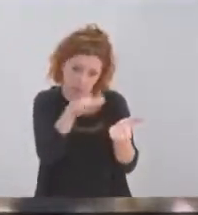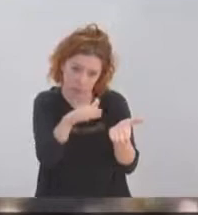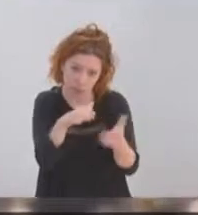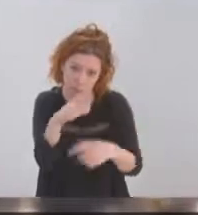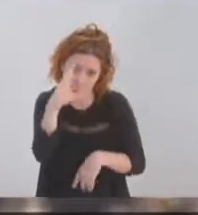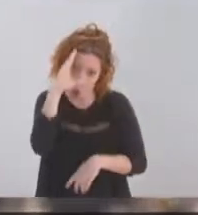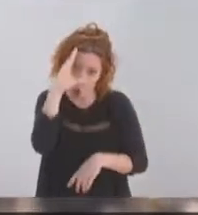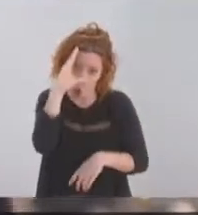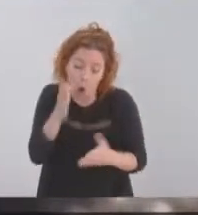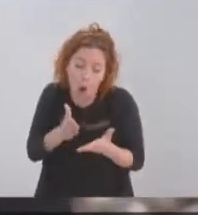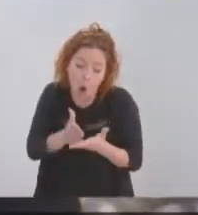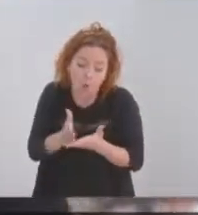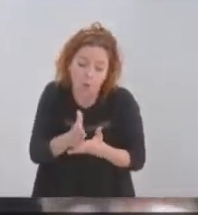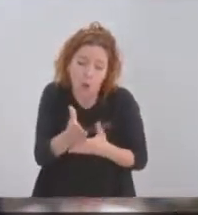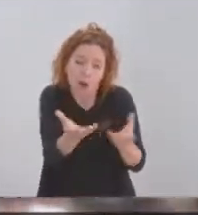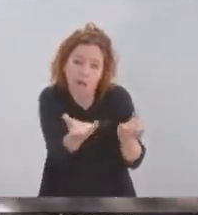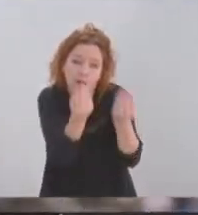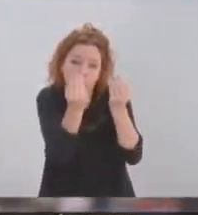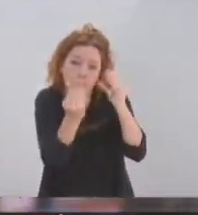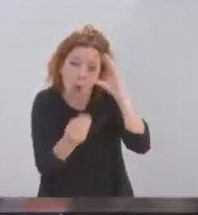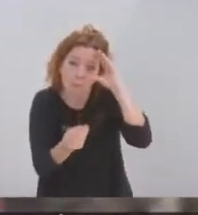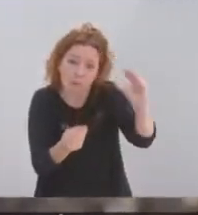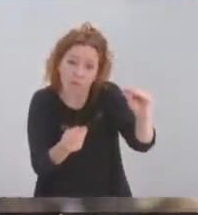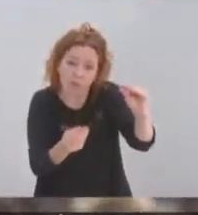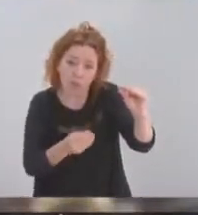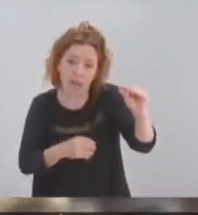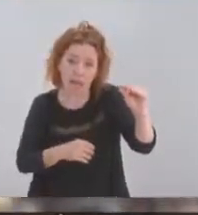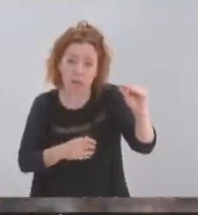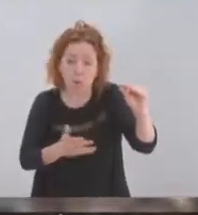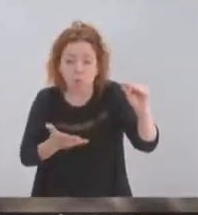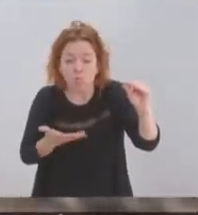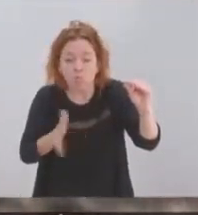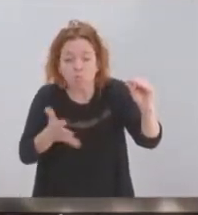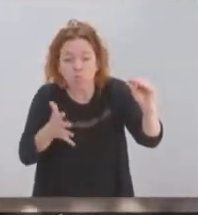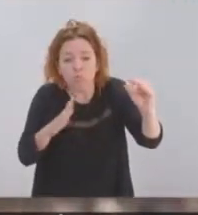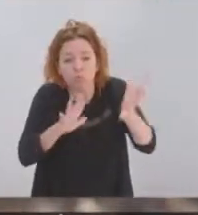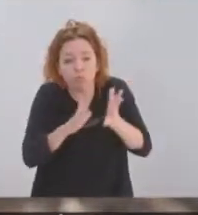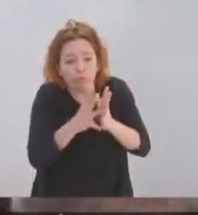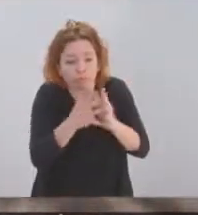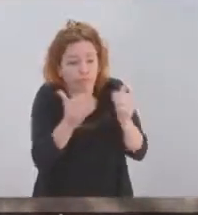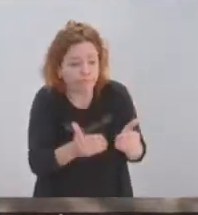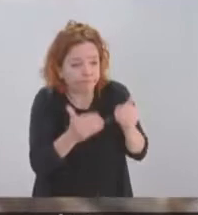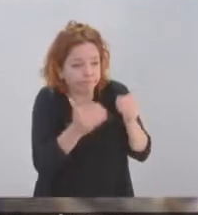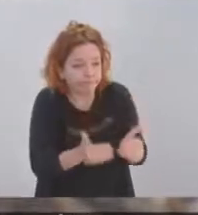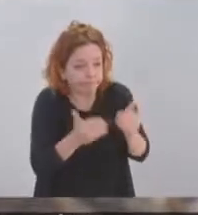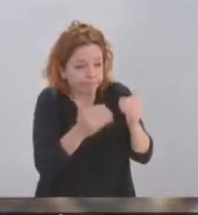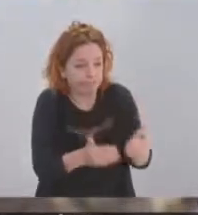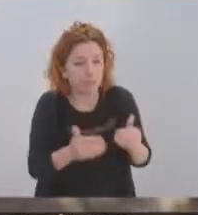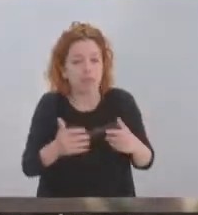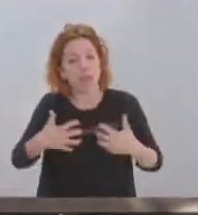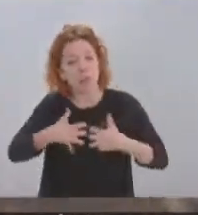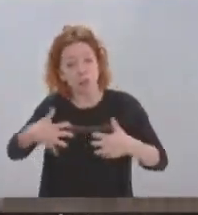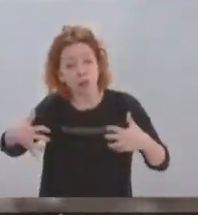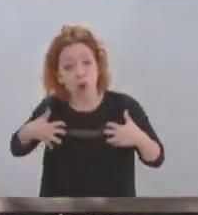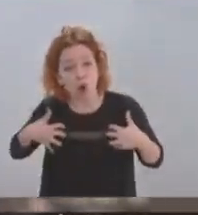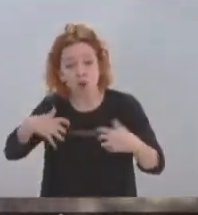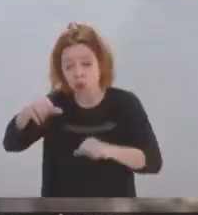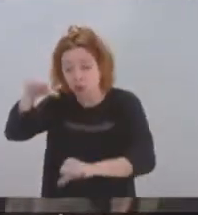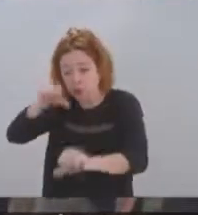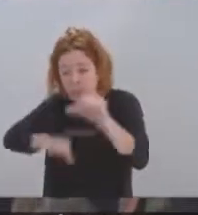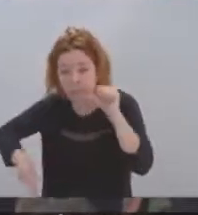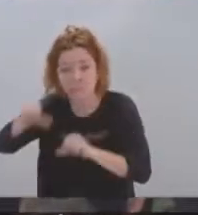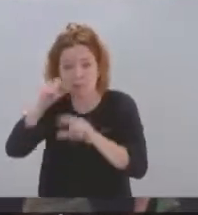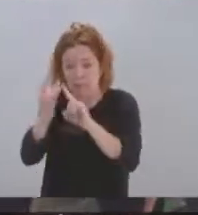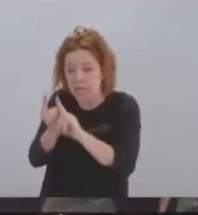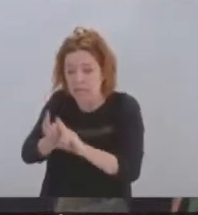sommets intellectuels pour la raison que les sciences, les maths, la physique, la chimie, ce sont les mêmes pour tout le monde, et que vous n'avez pas